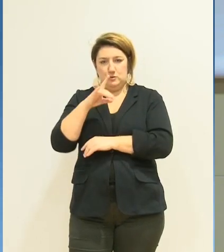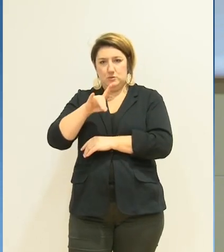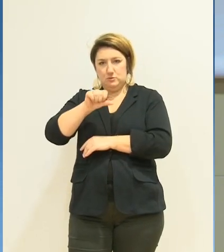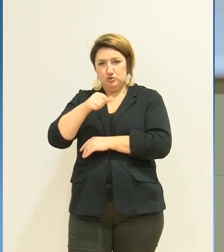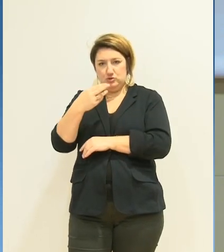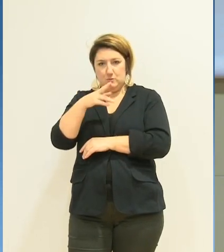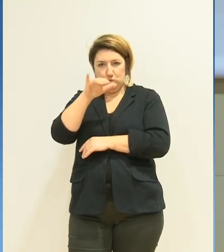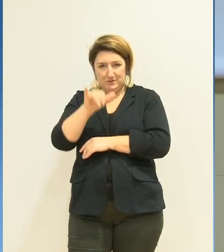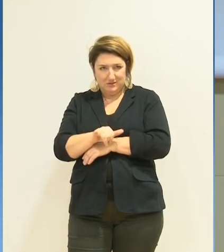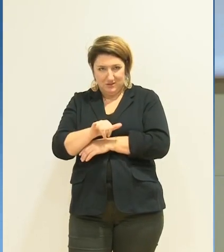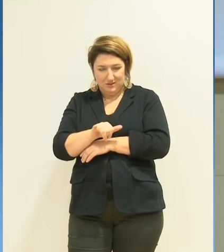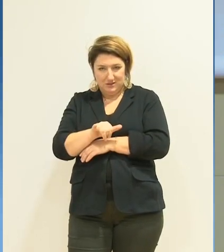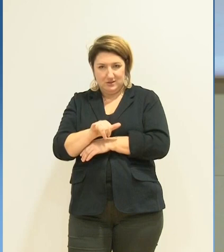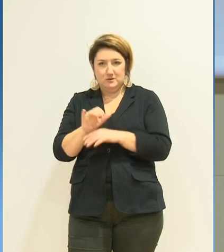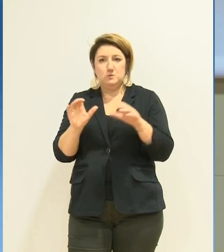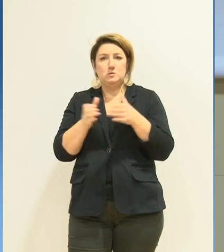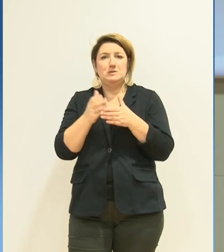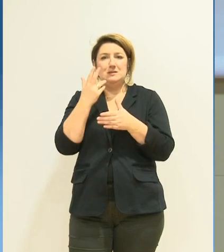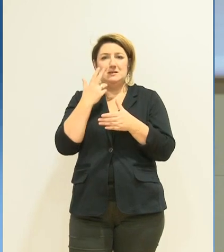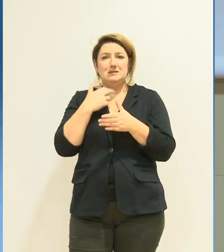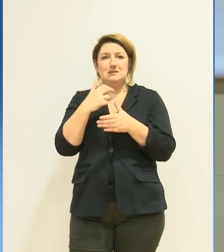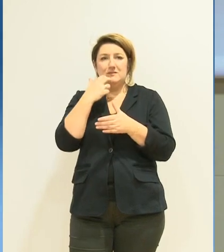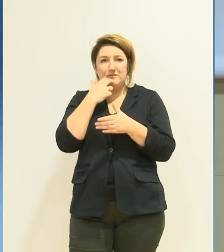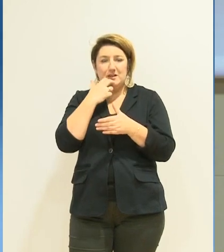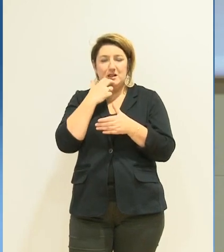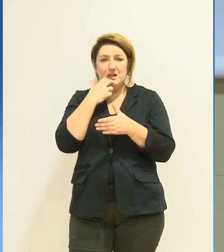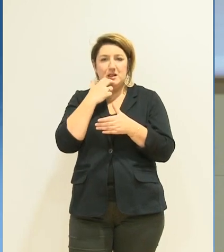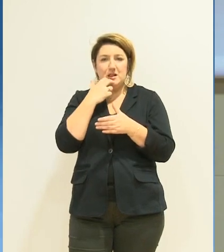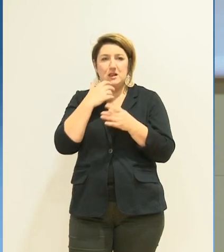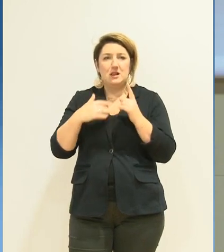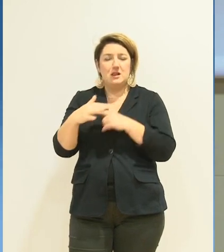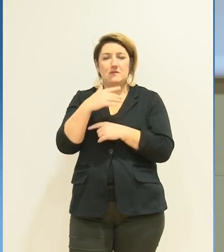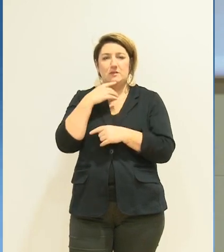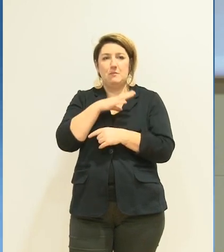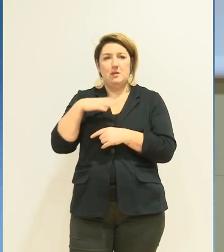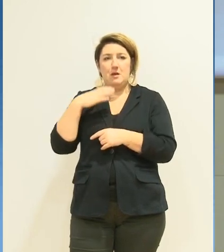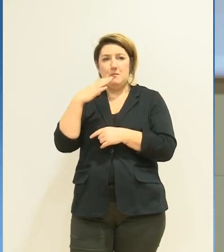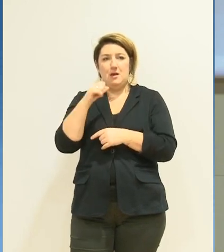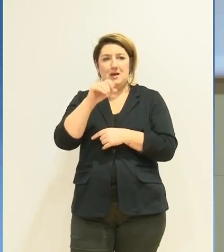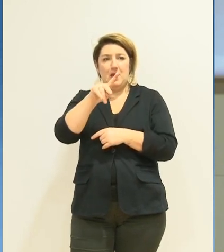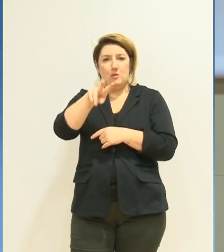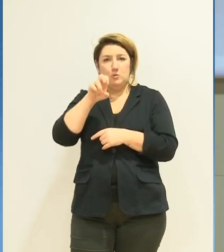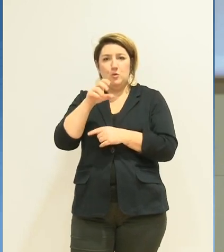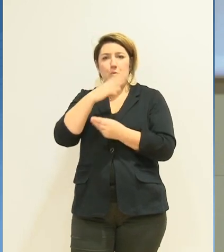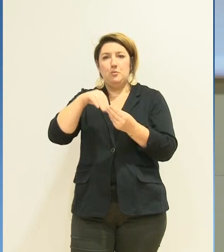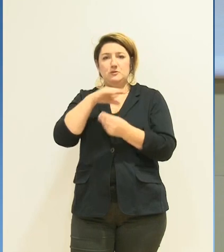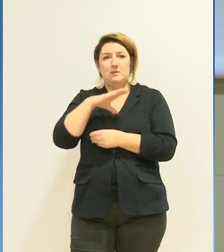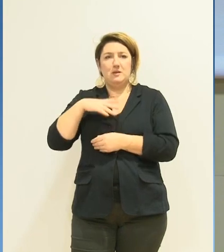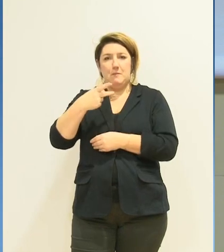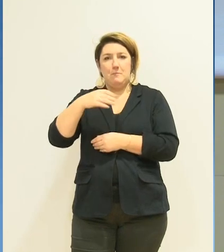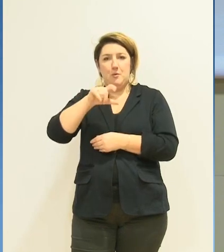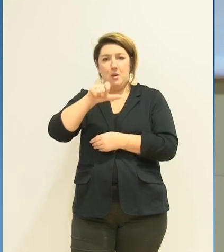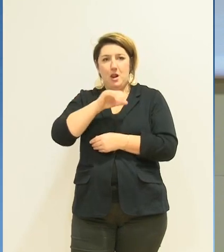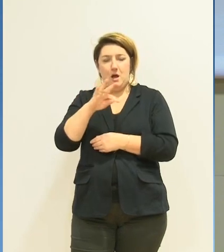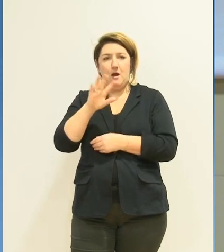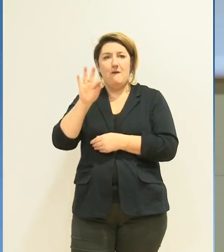civile avec donc bernadette cadoux et sylvie p l'affiner et un adhérent direct à